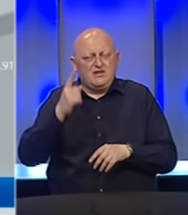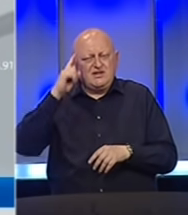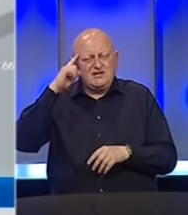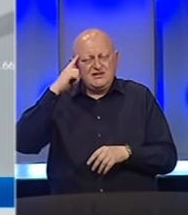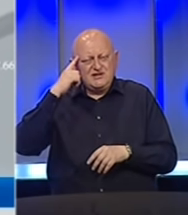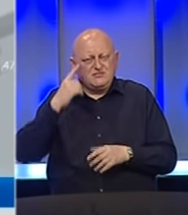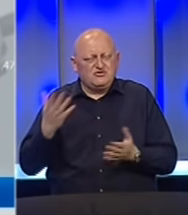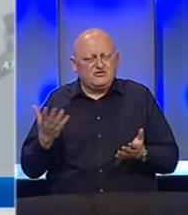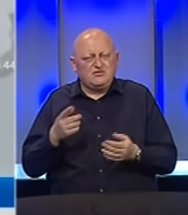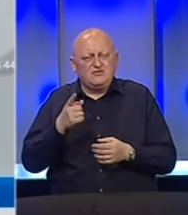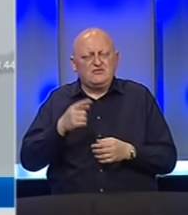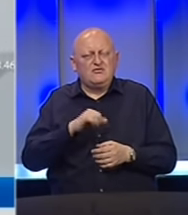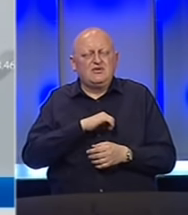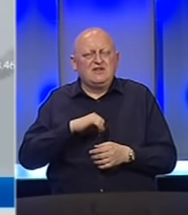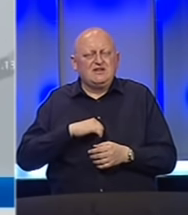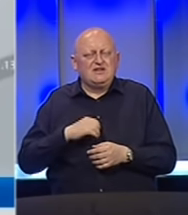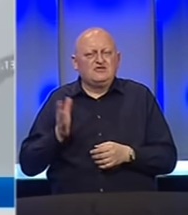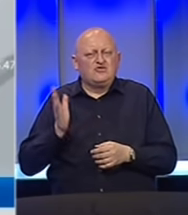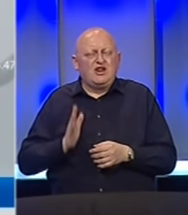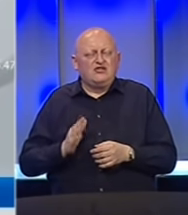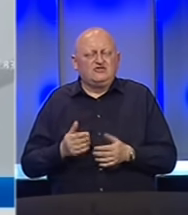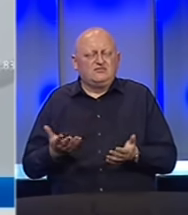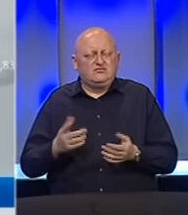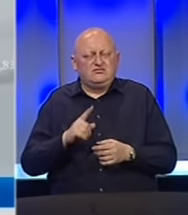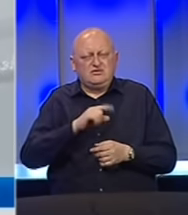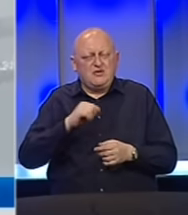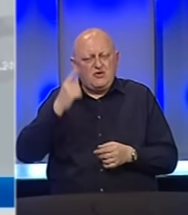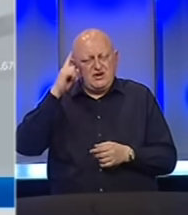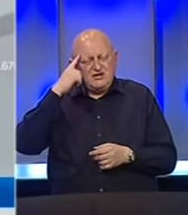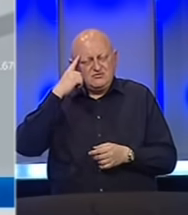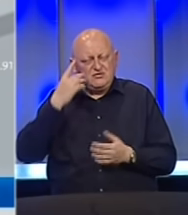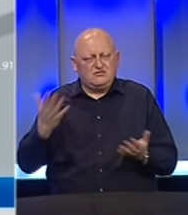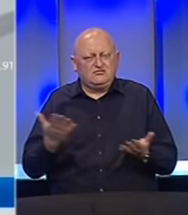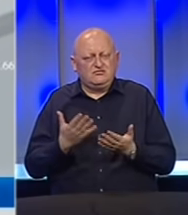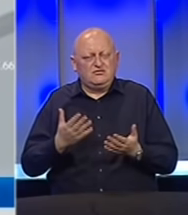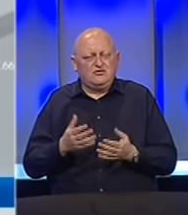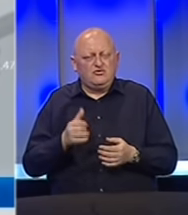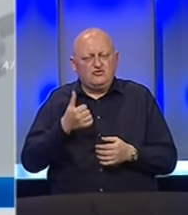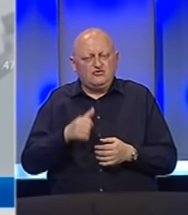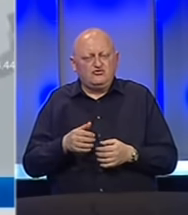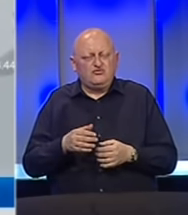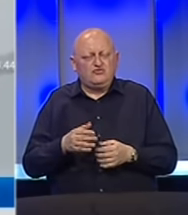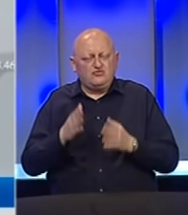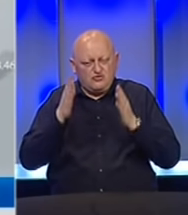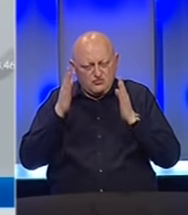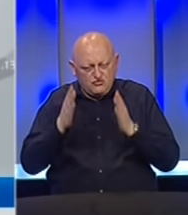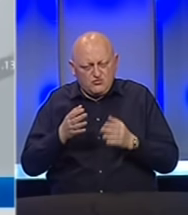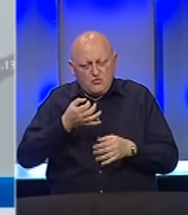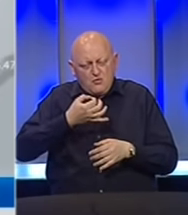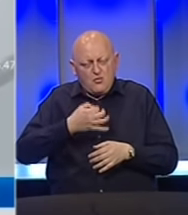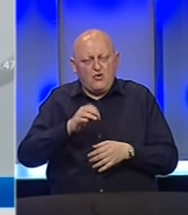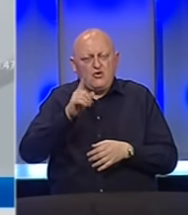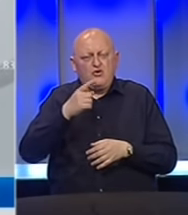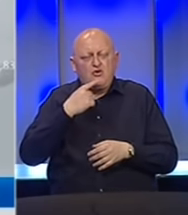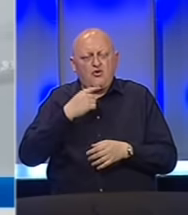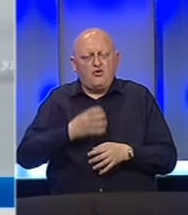razmišljaju zapravo o interesu građana, već razmišljaju kako da budu što poslušniji i što bolji